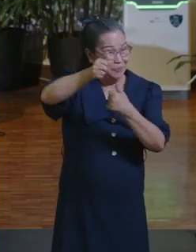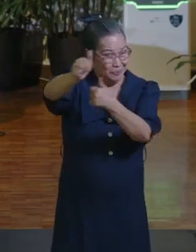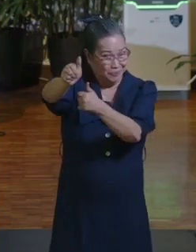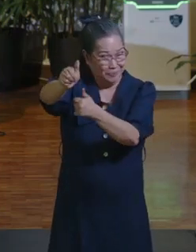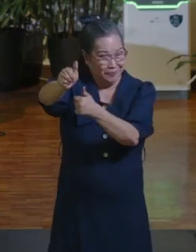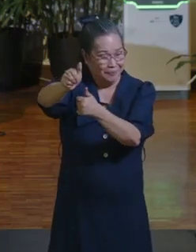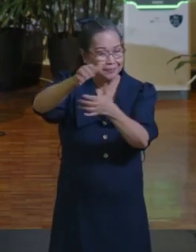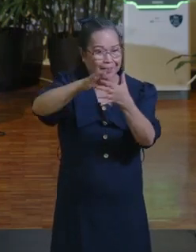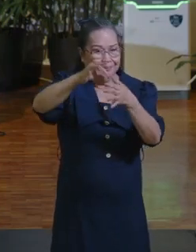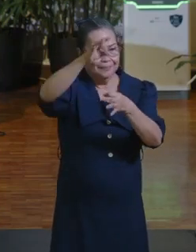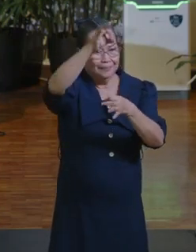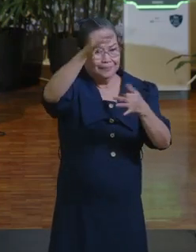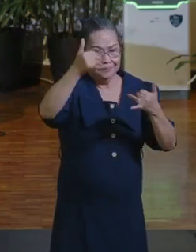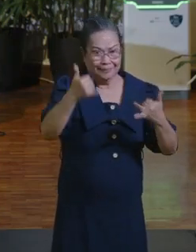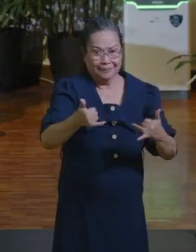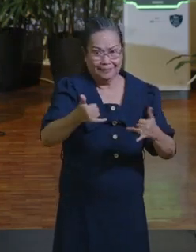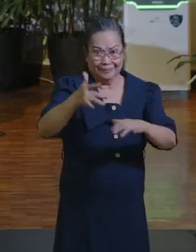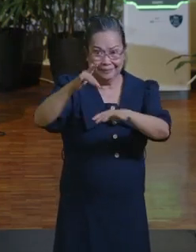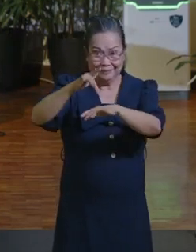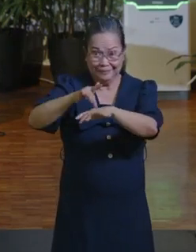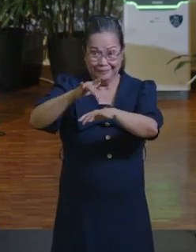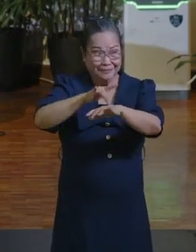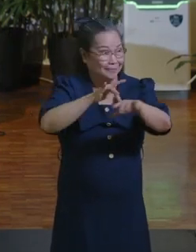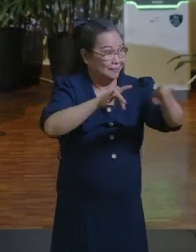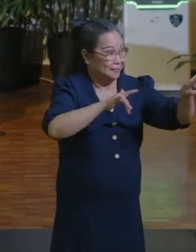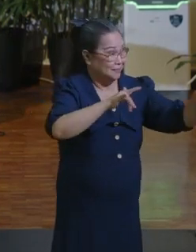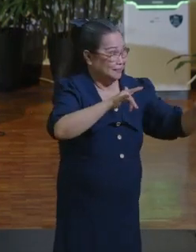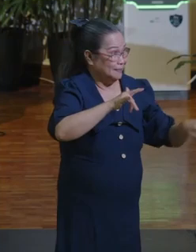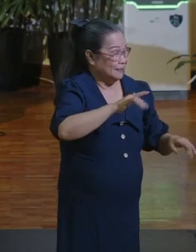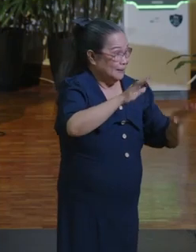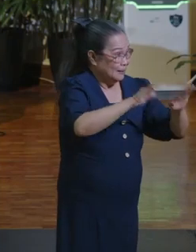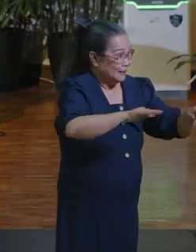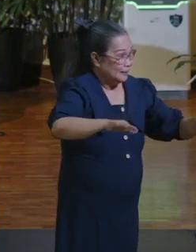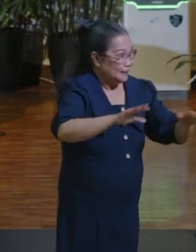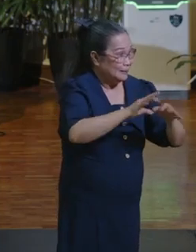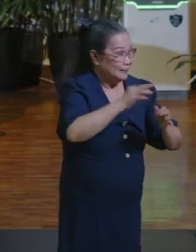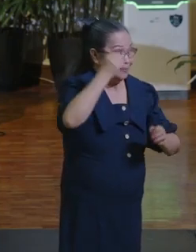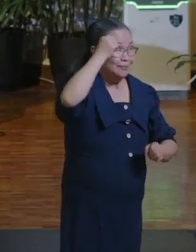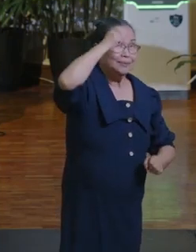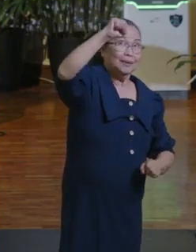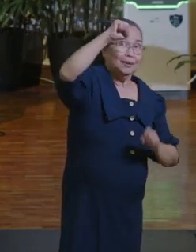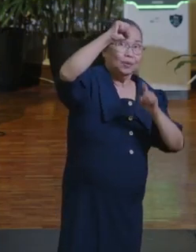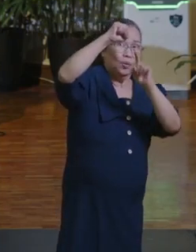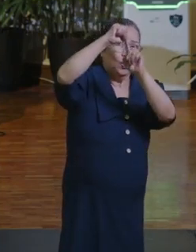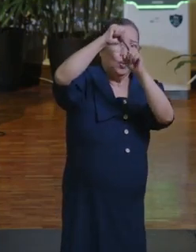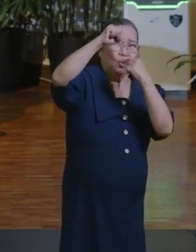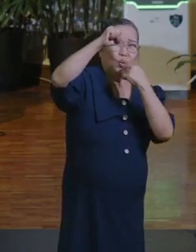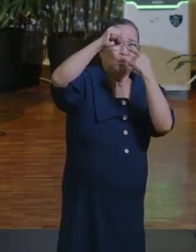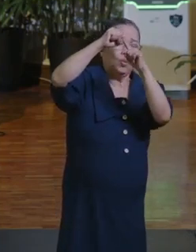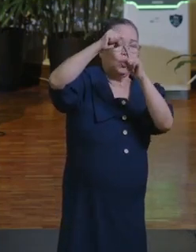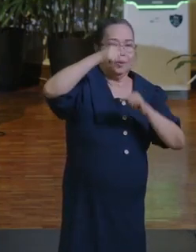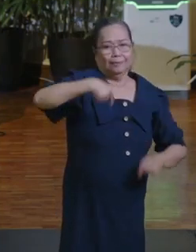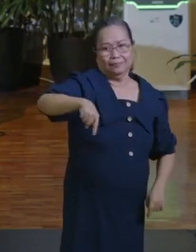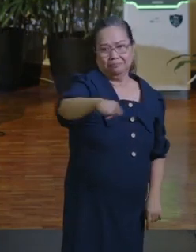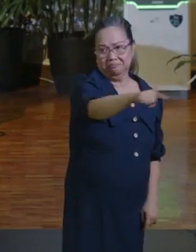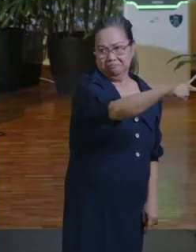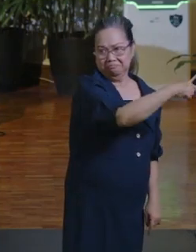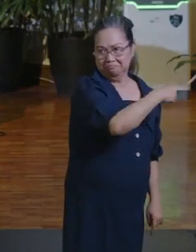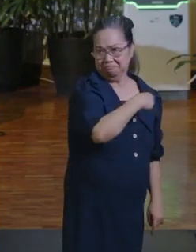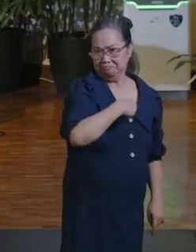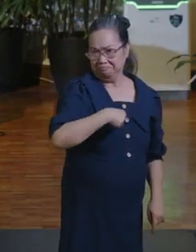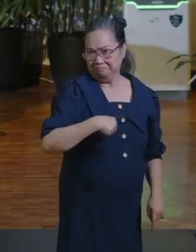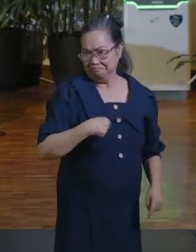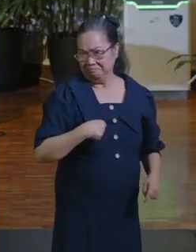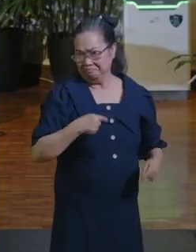"The spirit that is now at work in the sons of disobedience." Tayo po yun. Verse 3, "Among